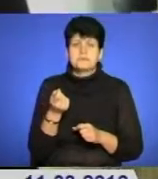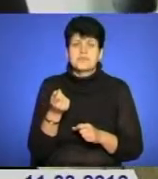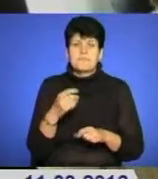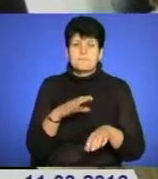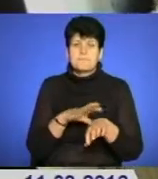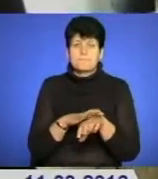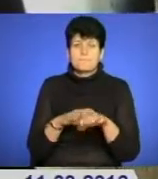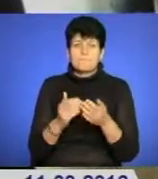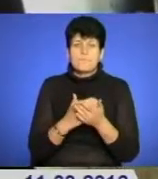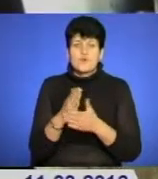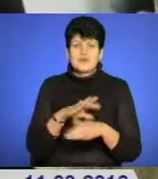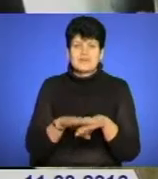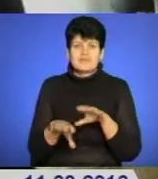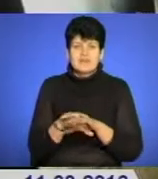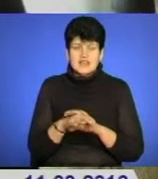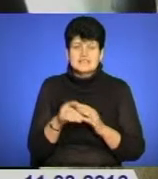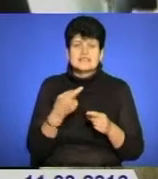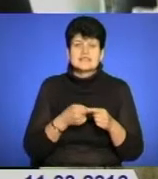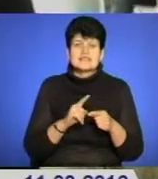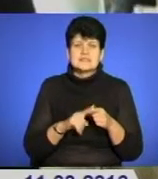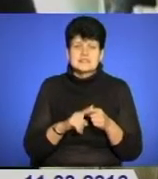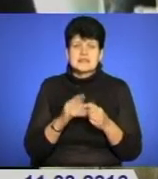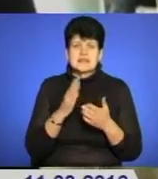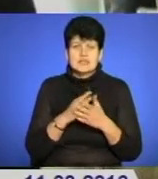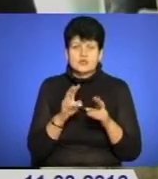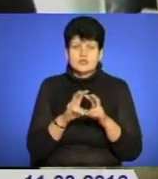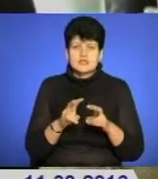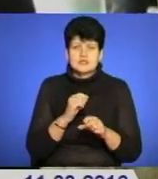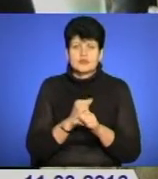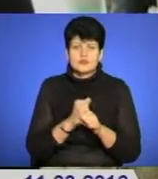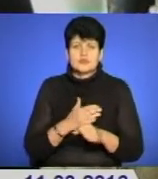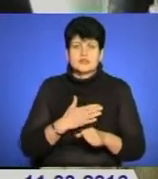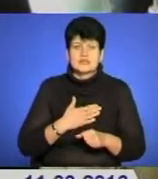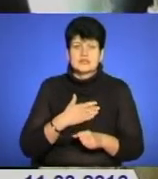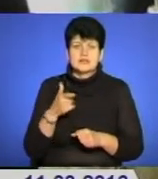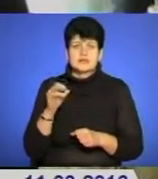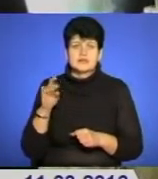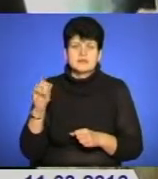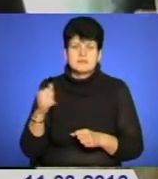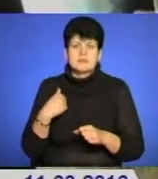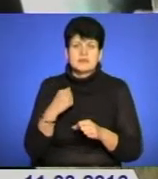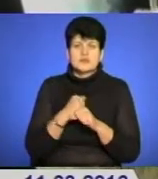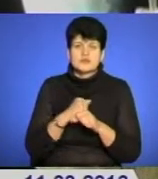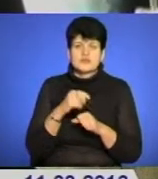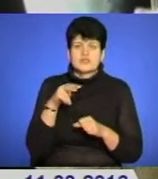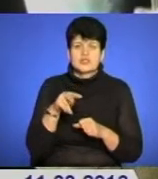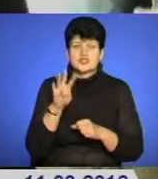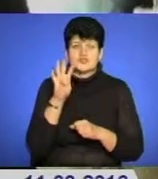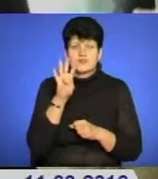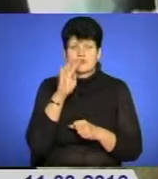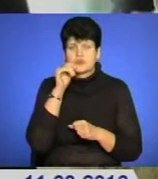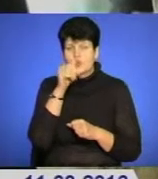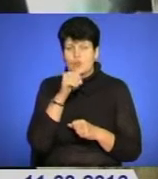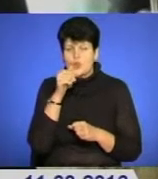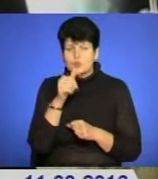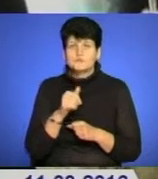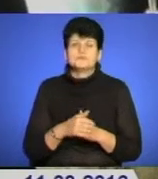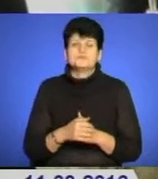Основа нашого музею – це є дослідницька робота наших гімназистів. Ми працюємо з 2004 року